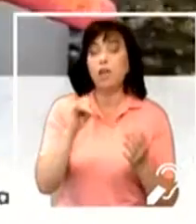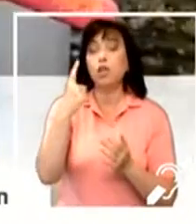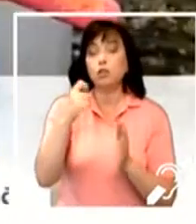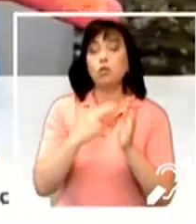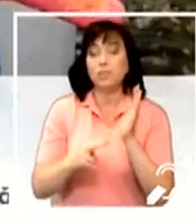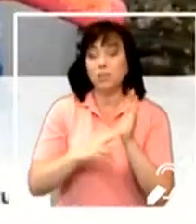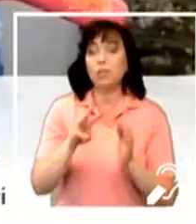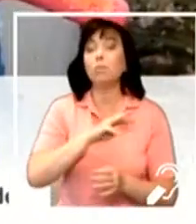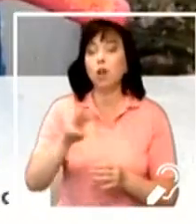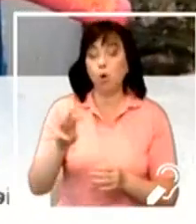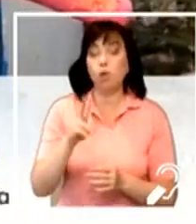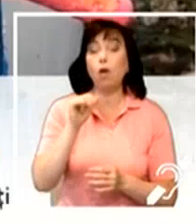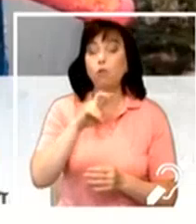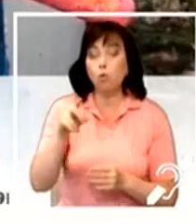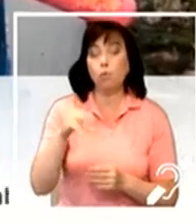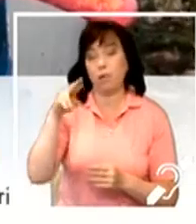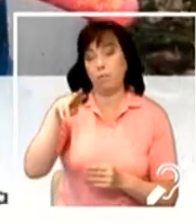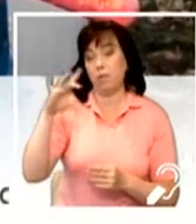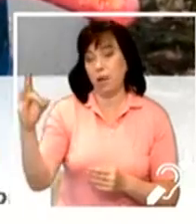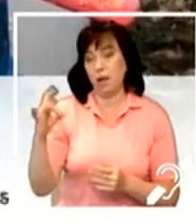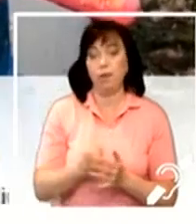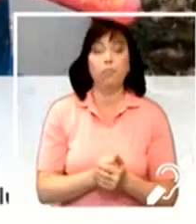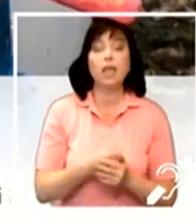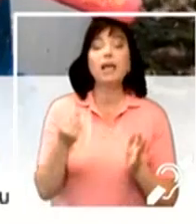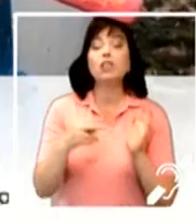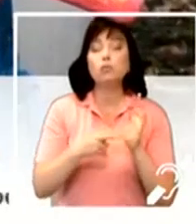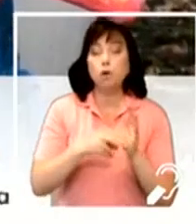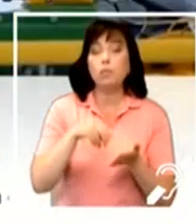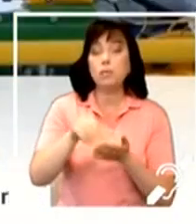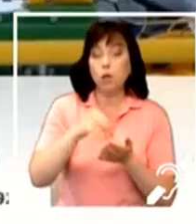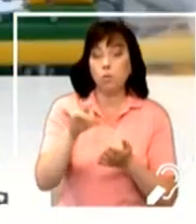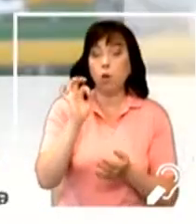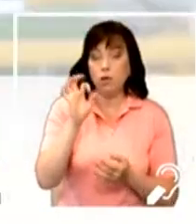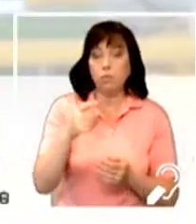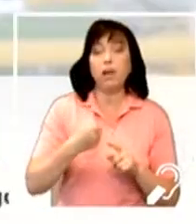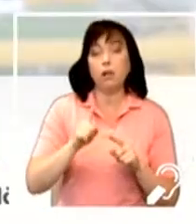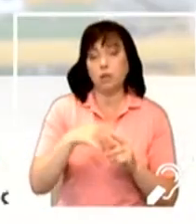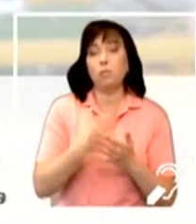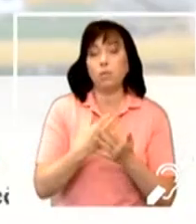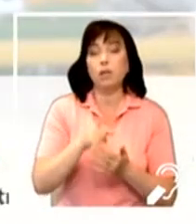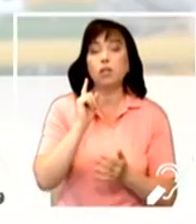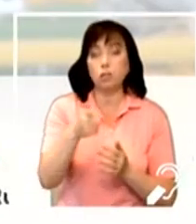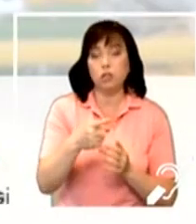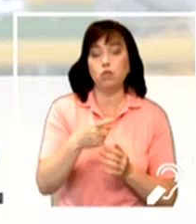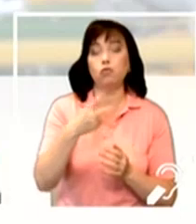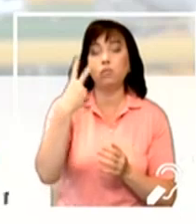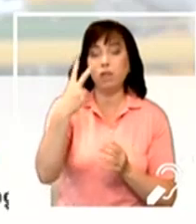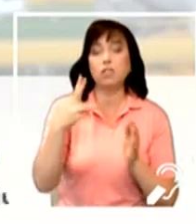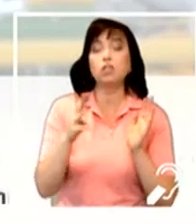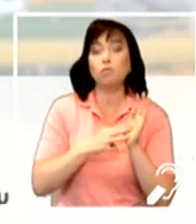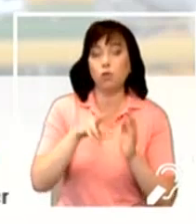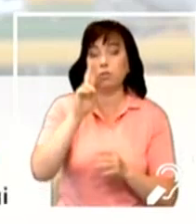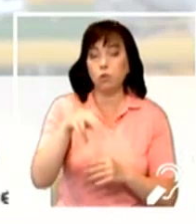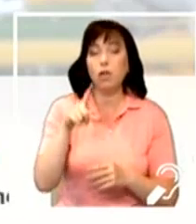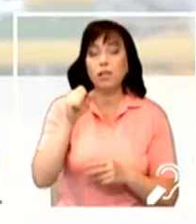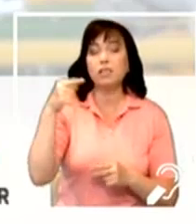de milioane de metri cubi cei din regiunea transnistreană. Prețul de achiziție în octombrie este de aproximativ 1028 de dolari